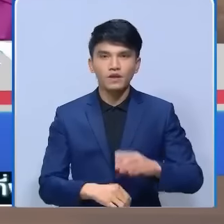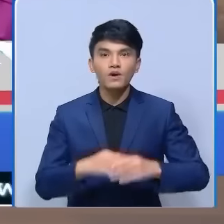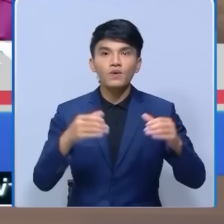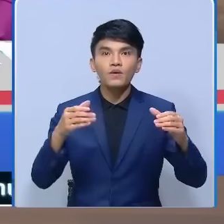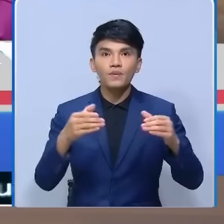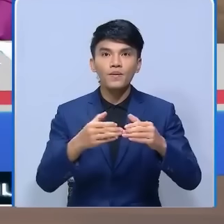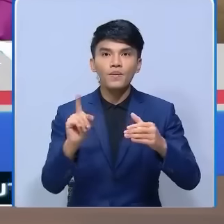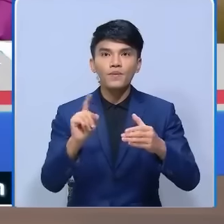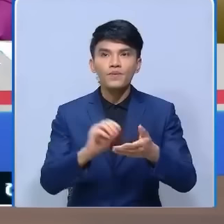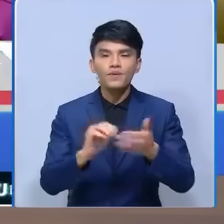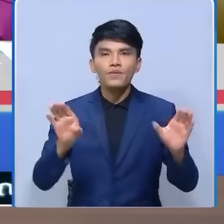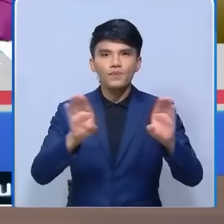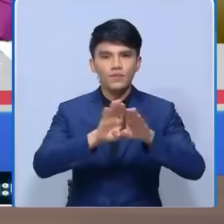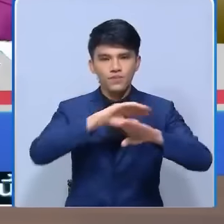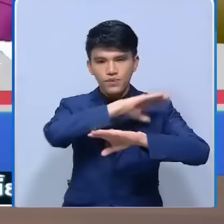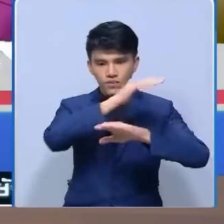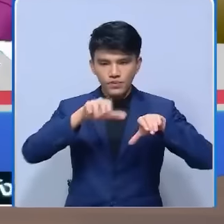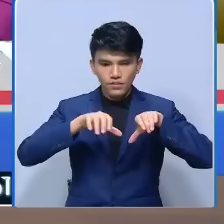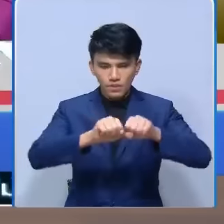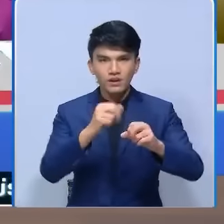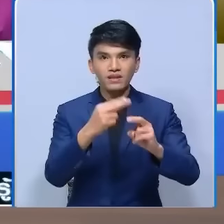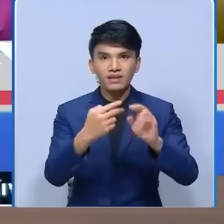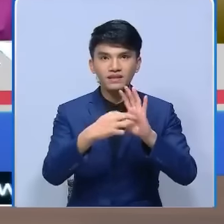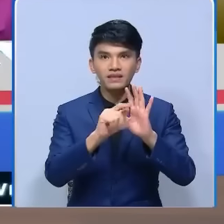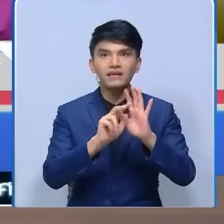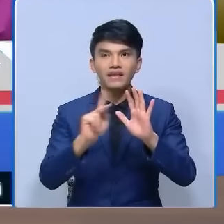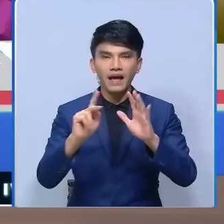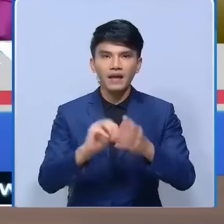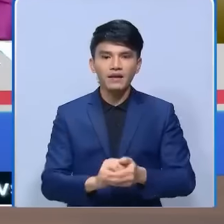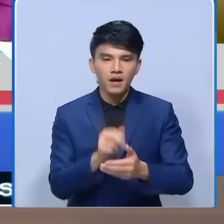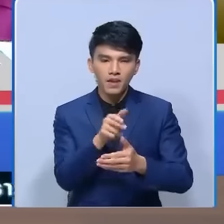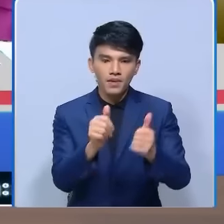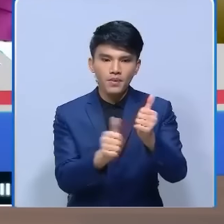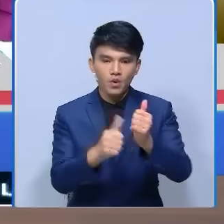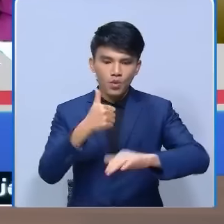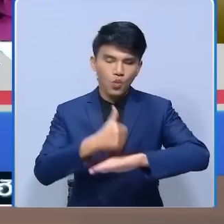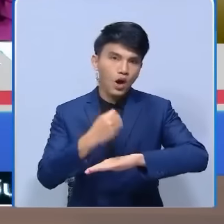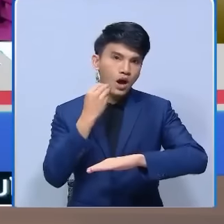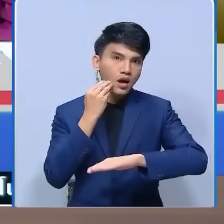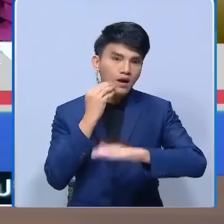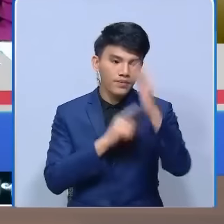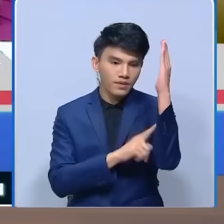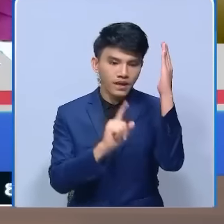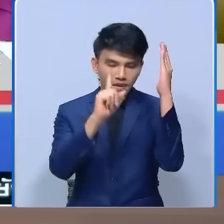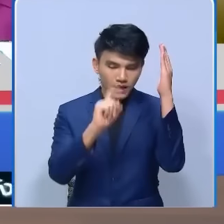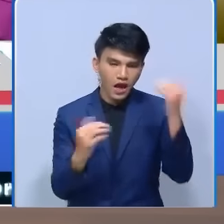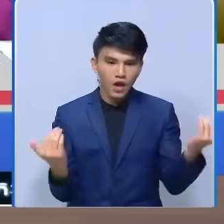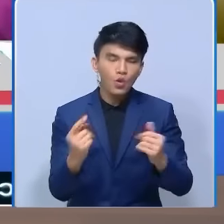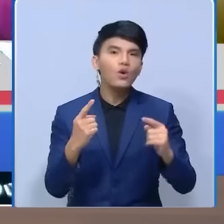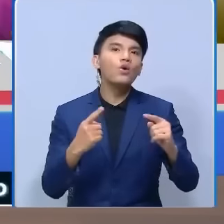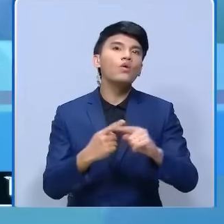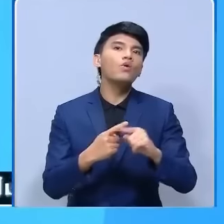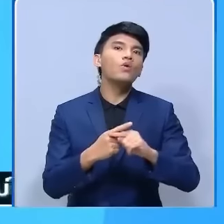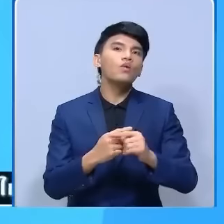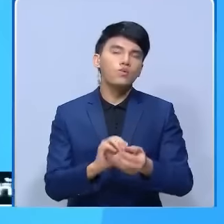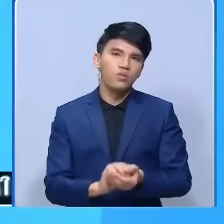ุดหนุมานสีตรังปิดล้อมภูเขาล่ามือปืนฉายาแขกขาวคุณผู้ชมหลังจากไปยิงผู้ช่วยผู้ใหญ่บ้านที่จังหวัดตรังเสียชีวิตและลูกชายเขาเจ็บ